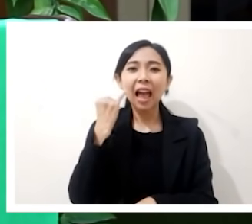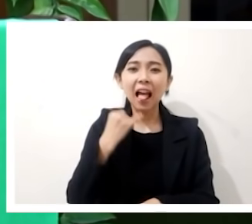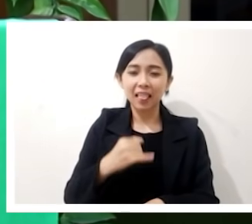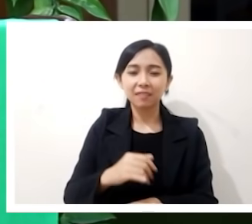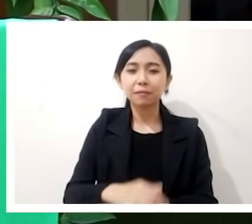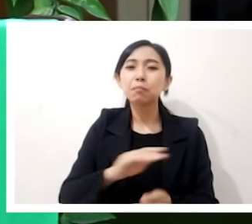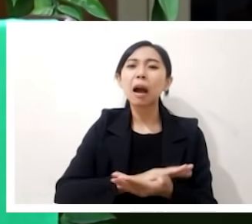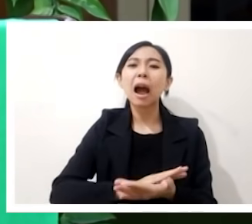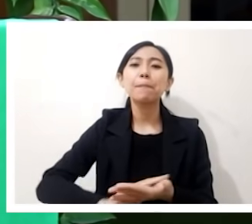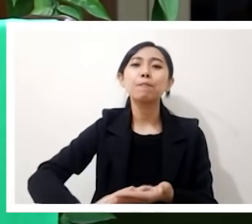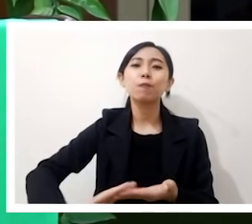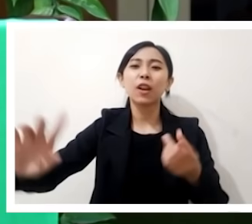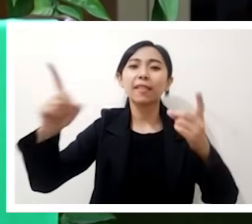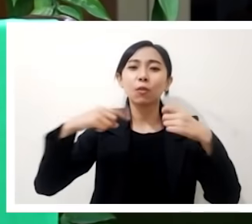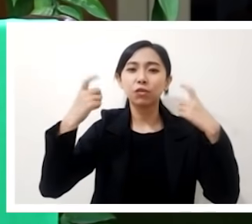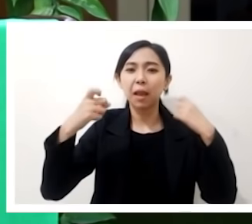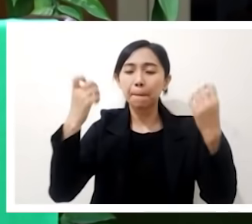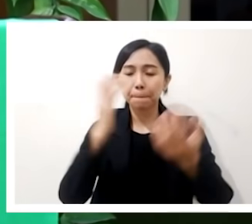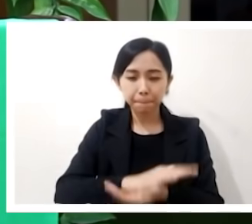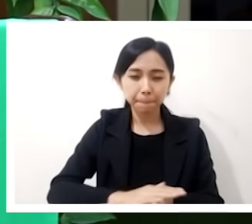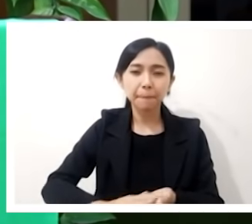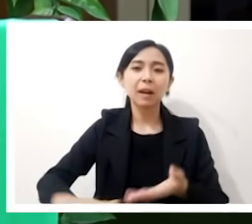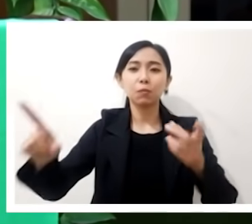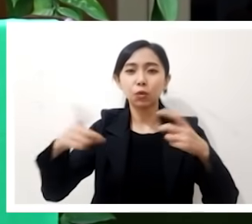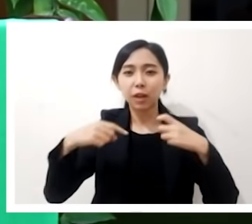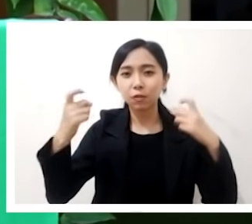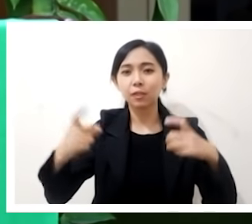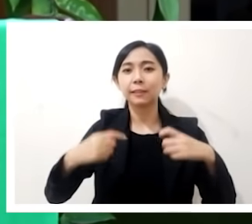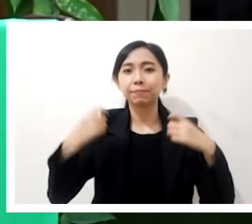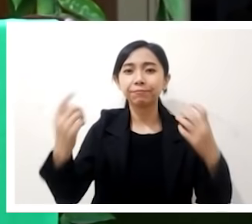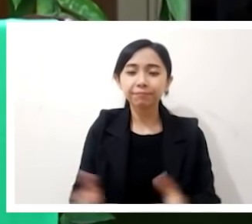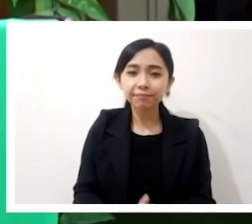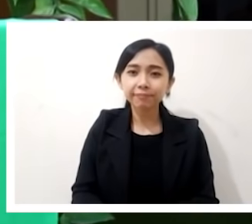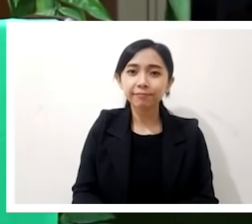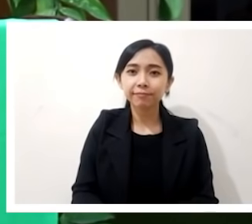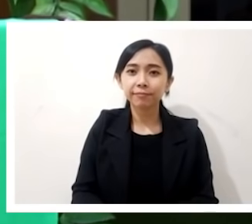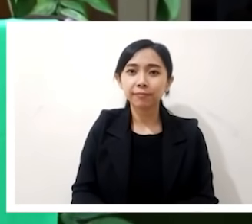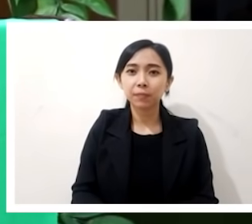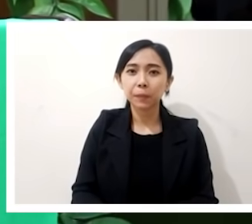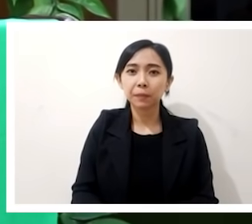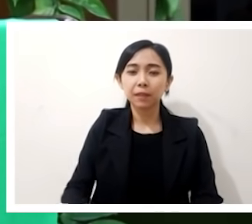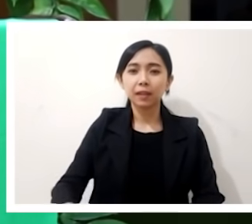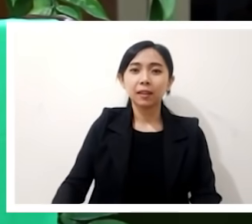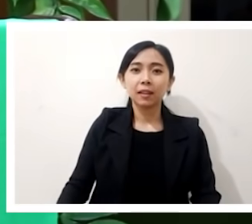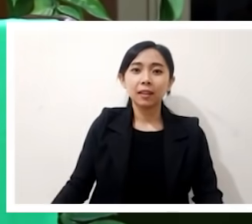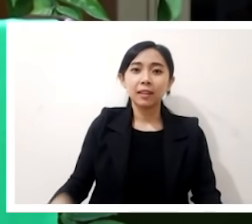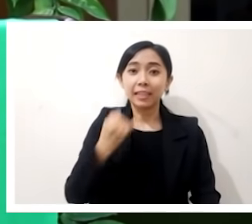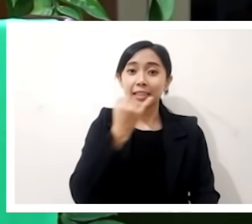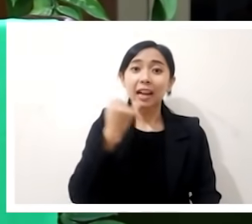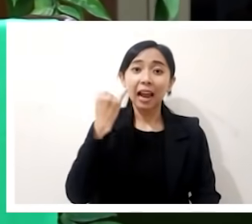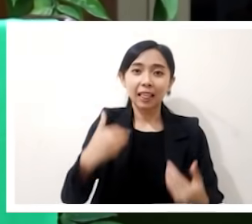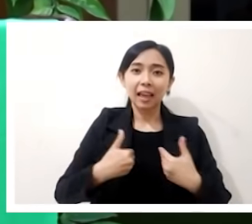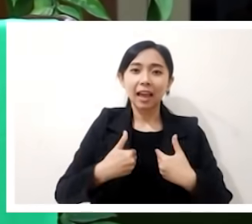lihat kesaksian perjanjian lama tentang Hari Raya Pendamaian atau juga